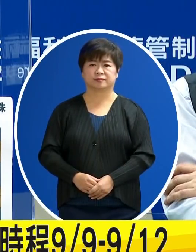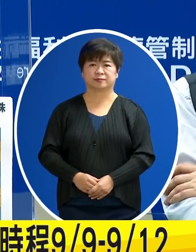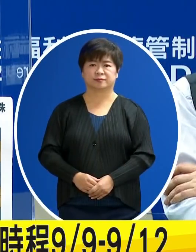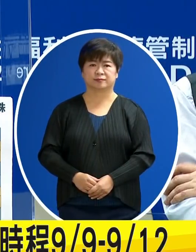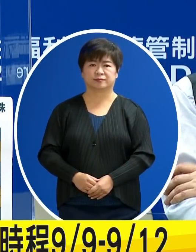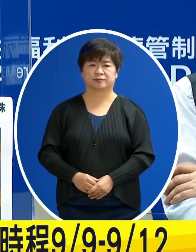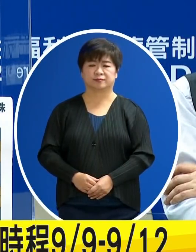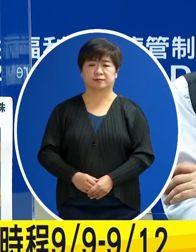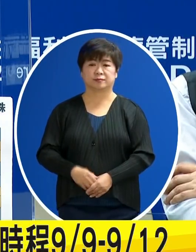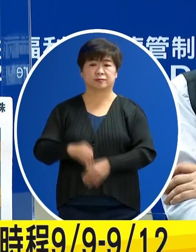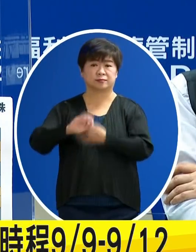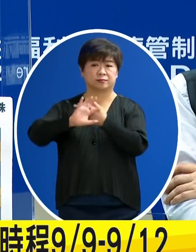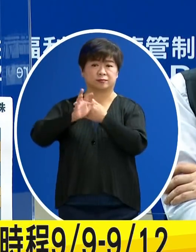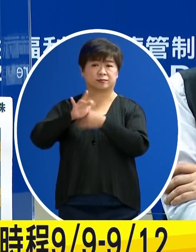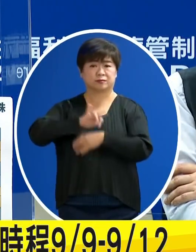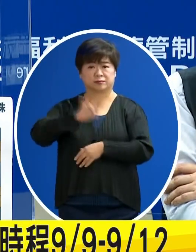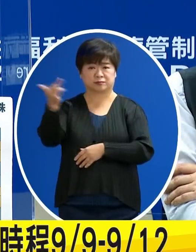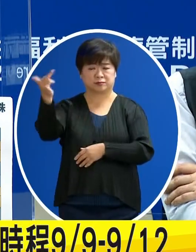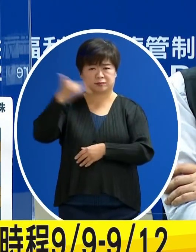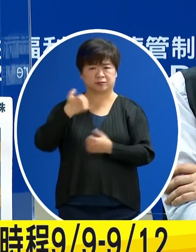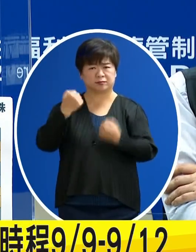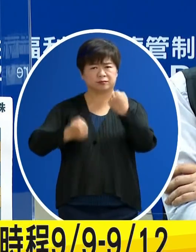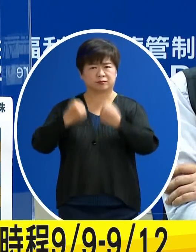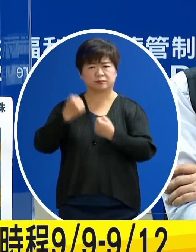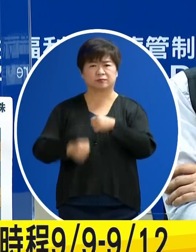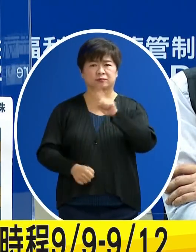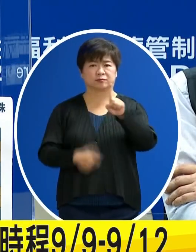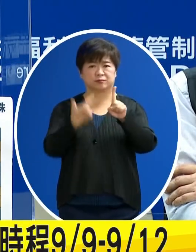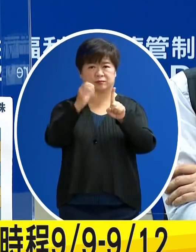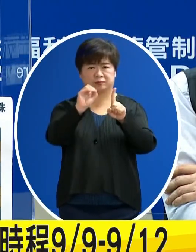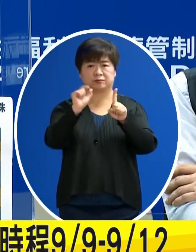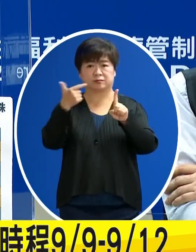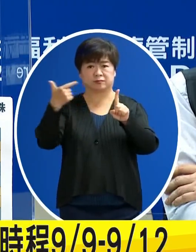这个国际航空这16066哈，当然在